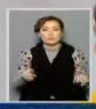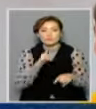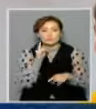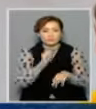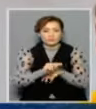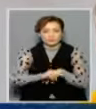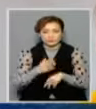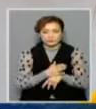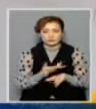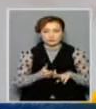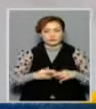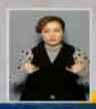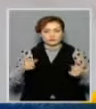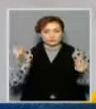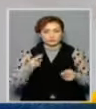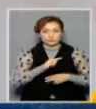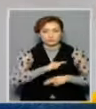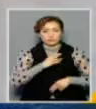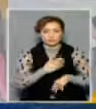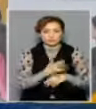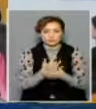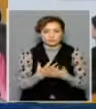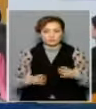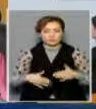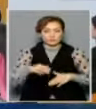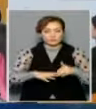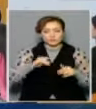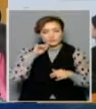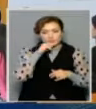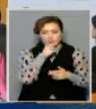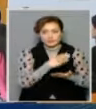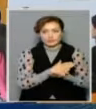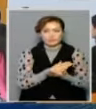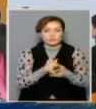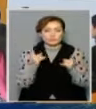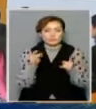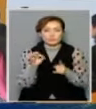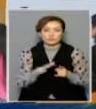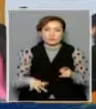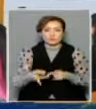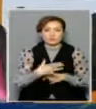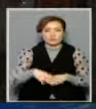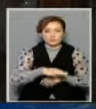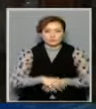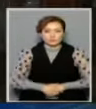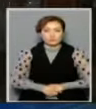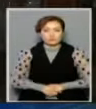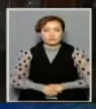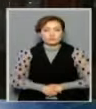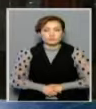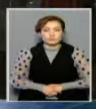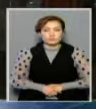молодых учеников, которые сейчас достойно трудятся в различных отраслях экономики в масштабах области и республики.